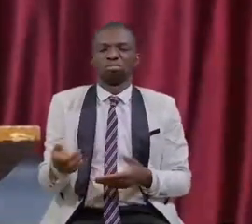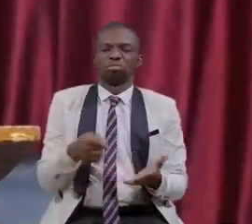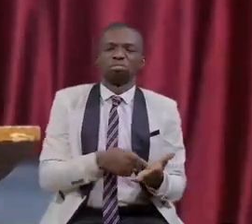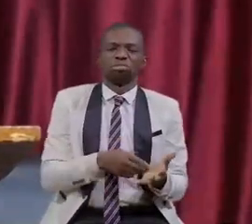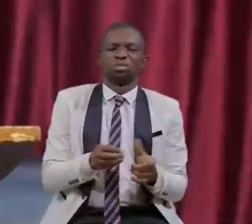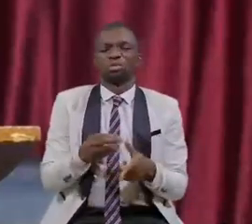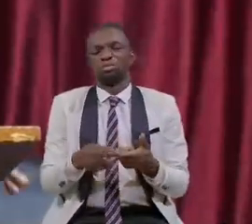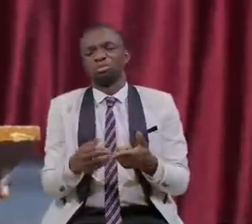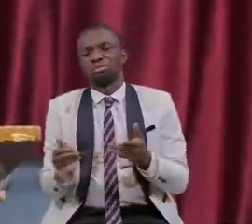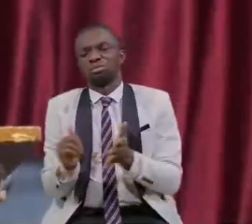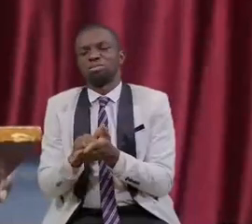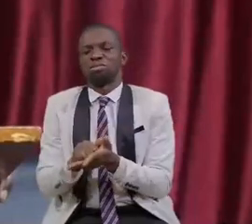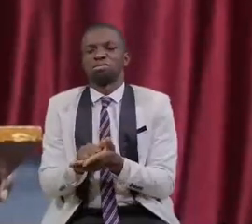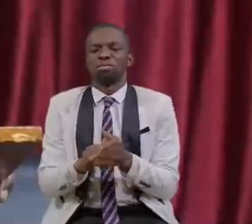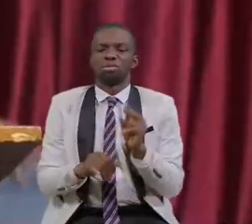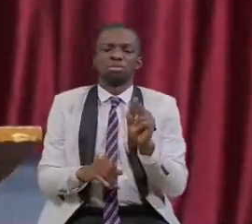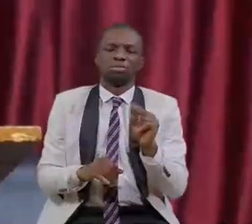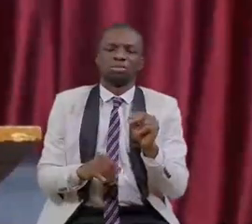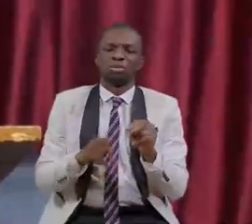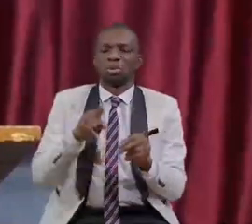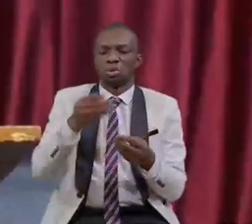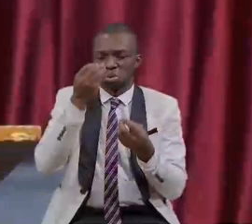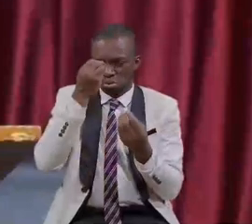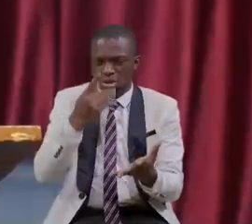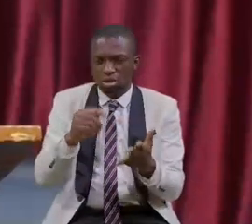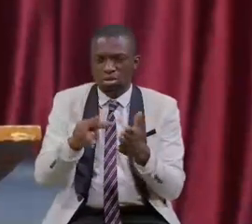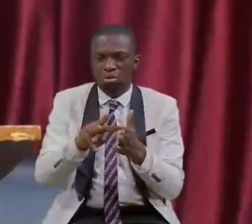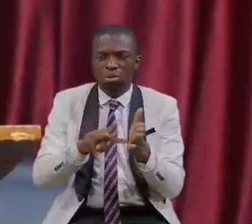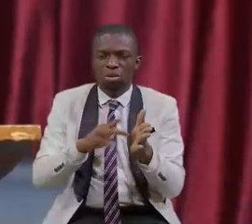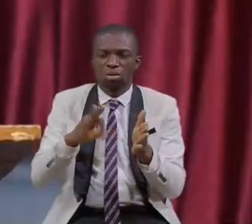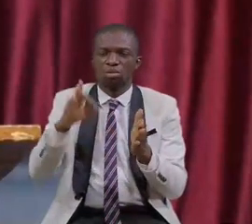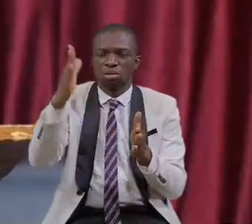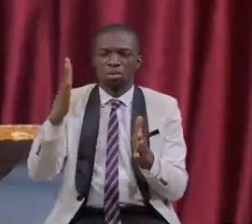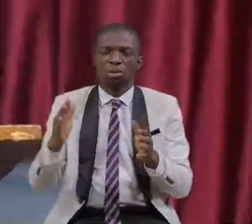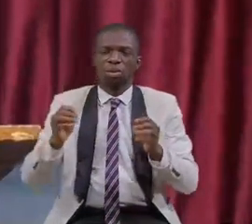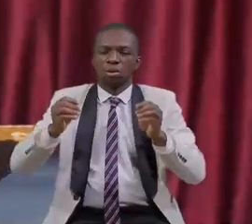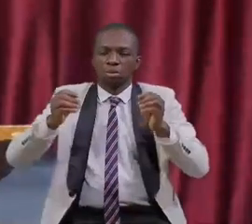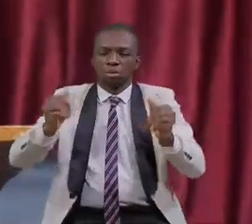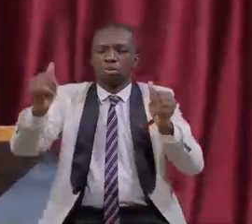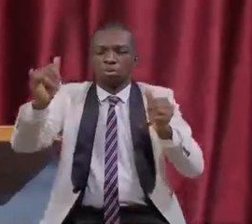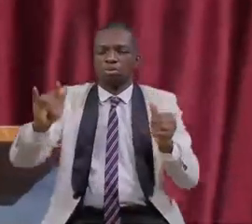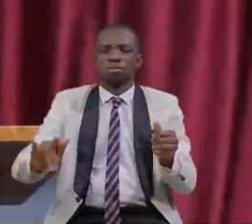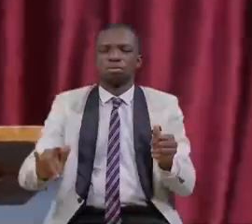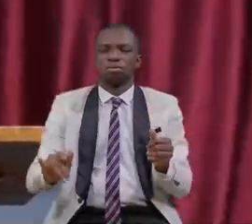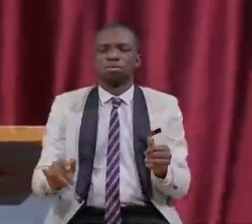Vous faites promptement cette volonté. Il vous appelle à une vie de justice.